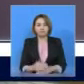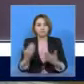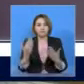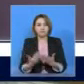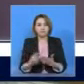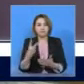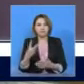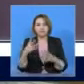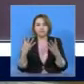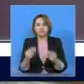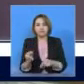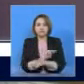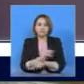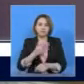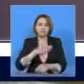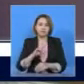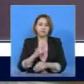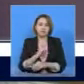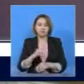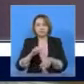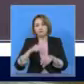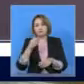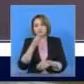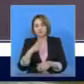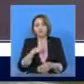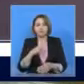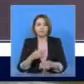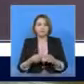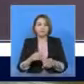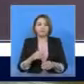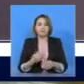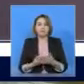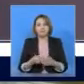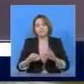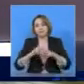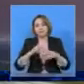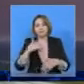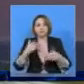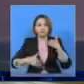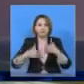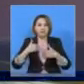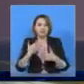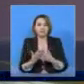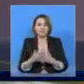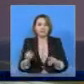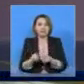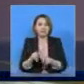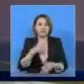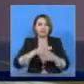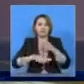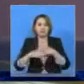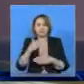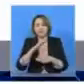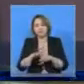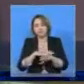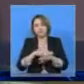Сегодня второй день лечения. Мой ребенок чувствует себя хорошо. У него проблемы с опорно-двигательным аппаратом. Персонал также радует. Очень